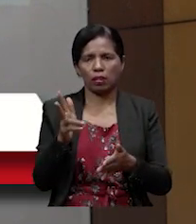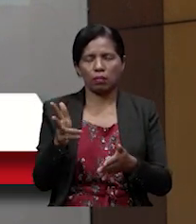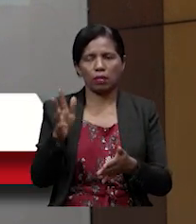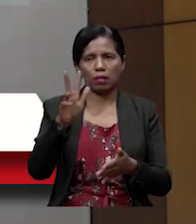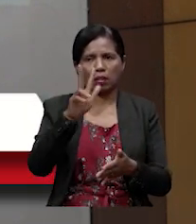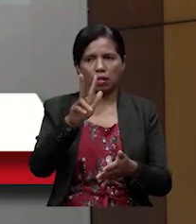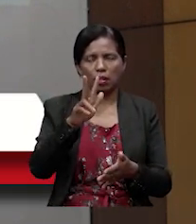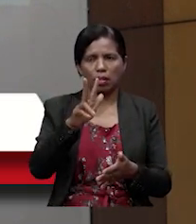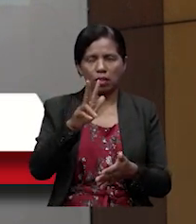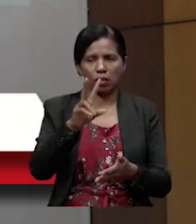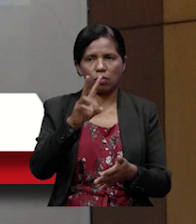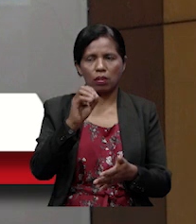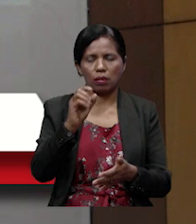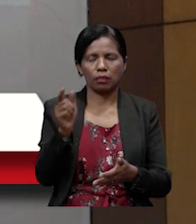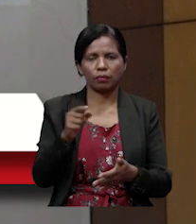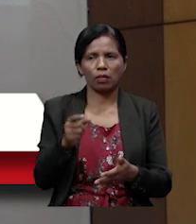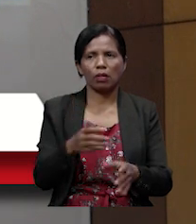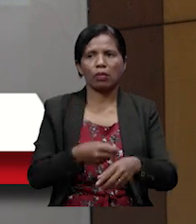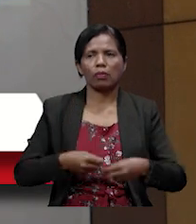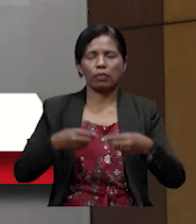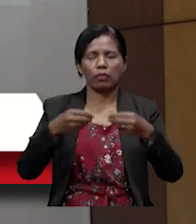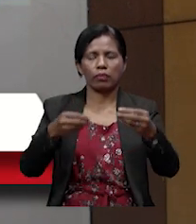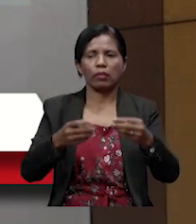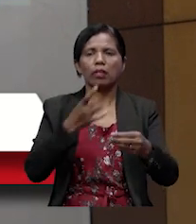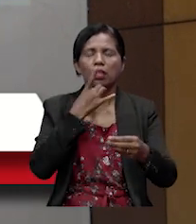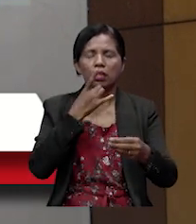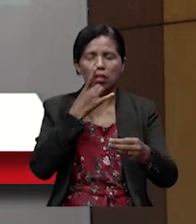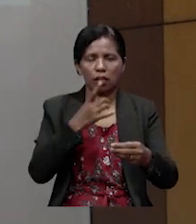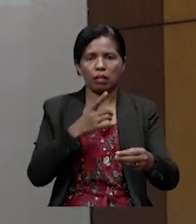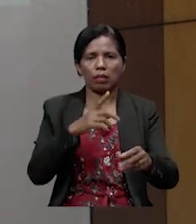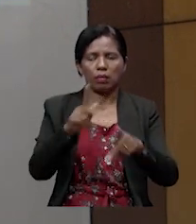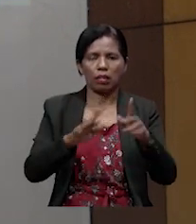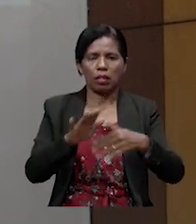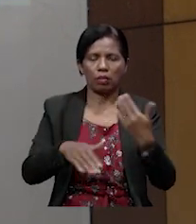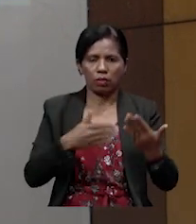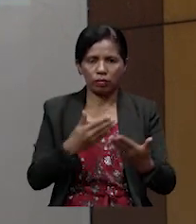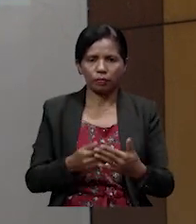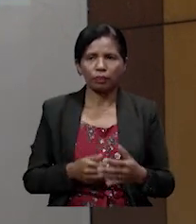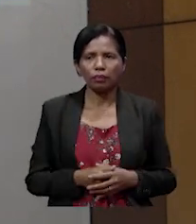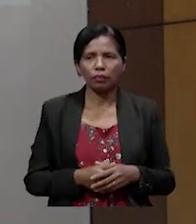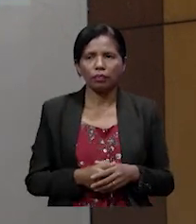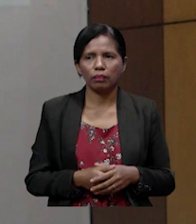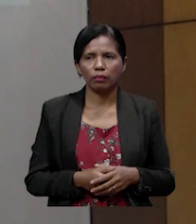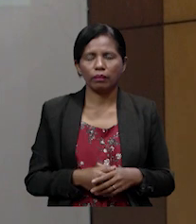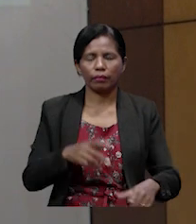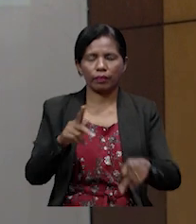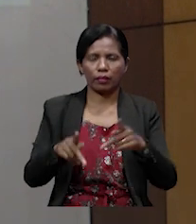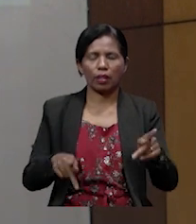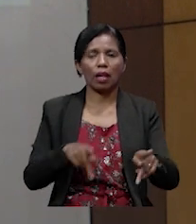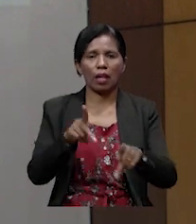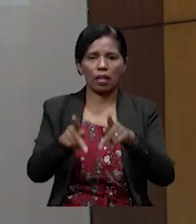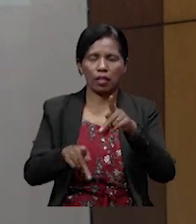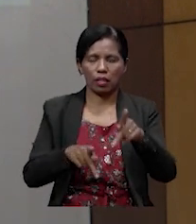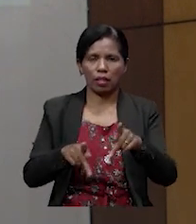33/2010 con la tarifa per fornecimento di energia elettrica ne cata va comerciante cliente va commercio